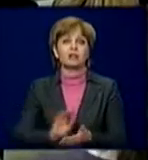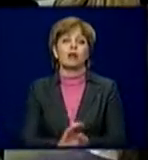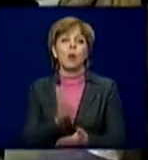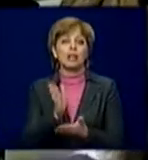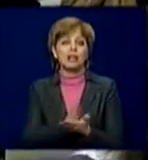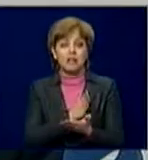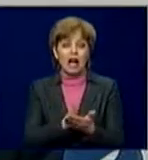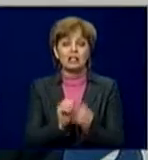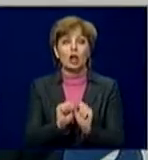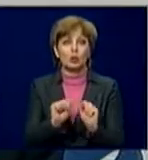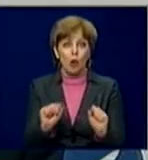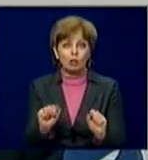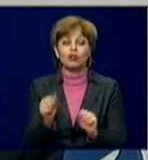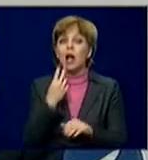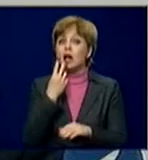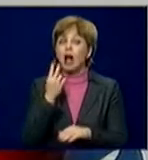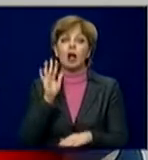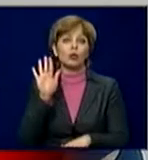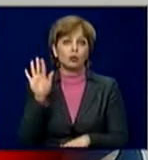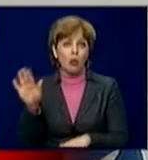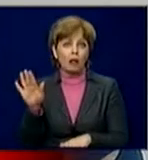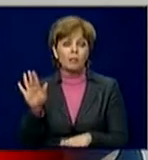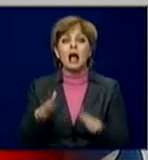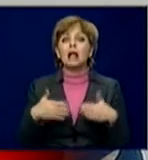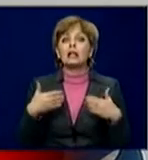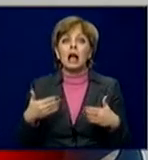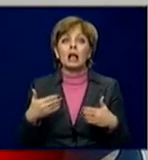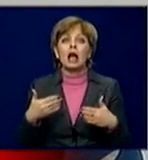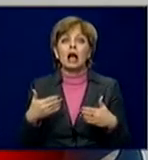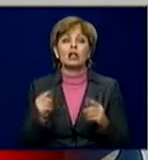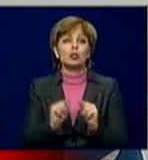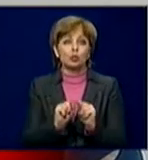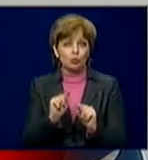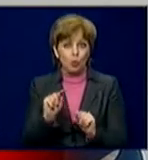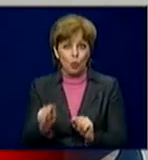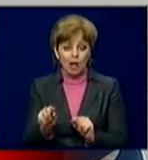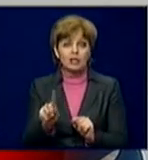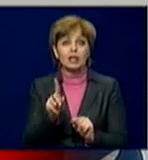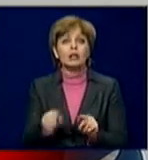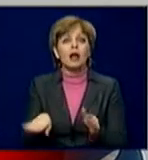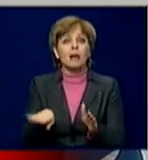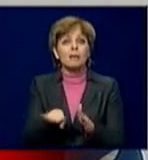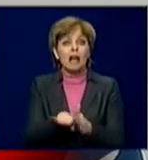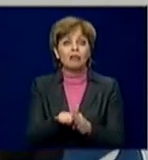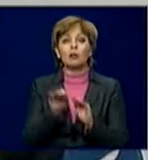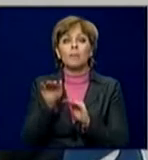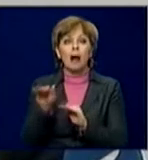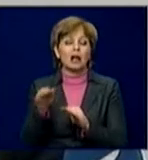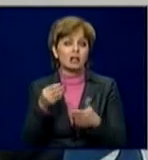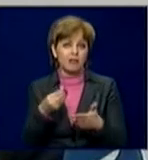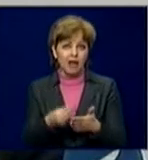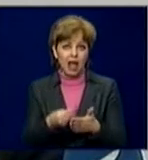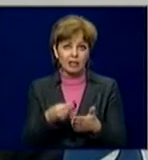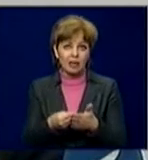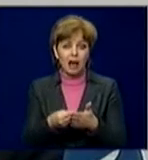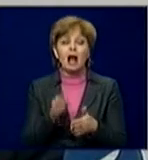nodrošināšanai. Raugoties nākotnē, nākamais lielais solis ir pievienot bankai vērtību tā,